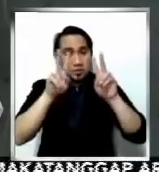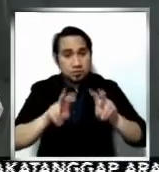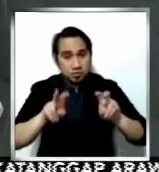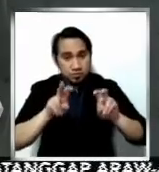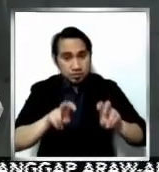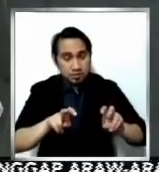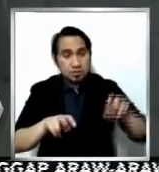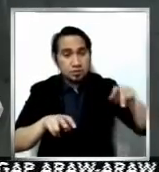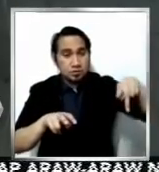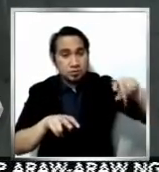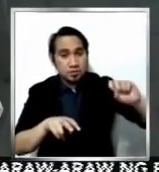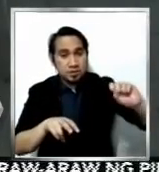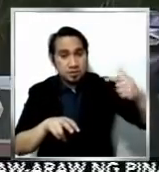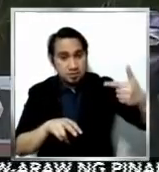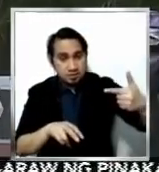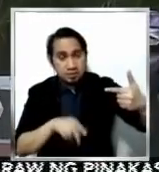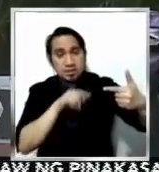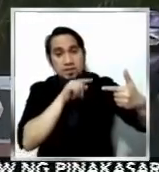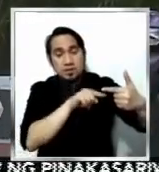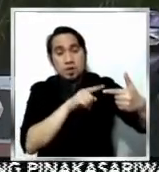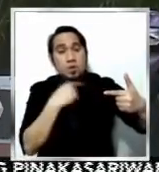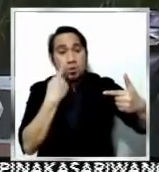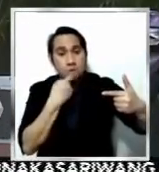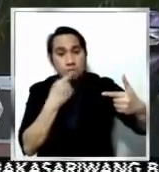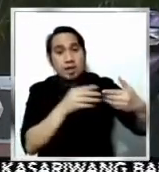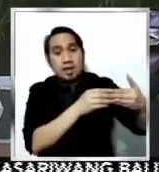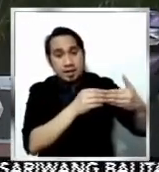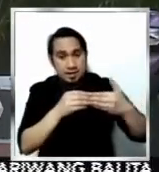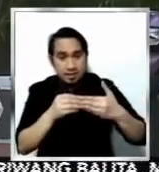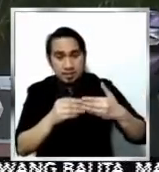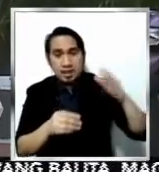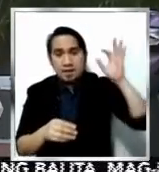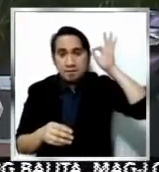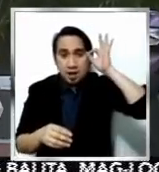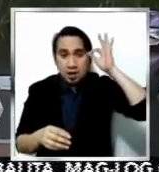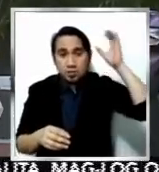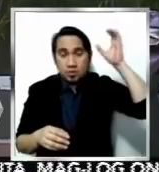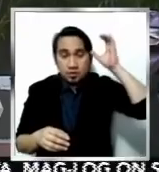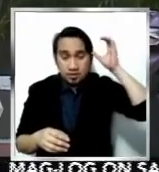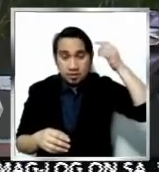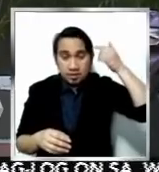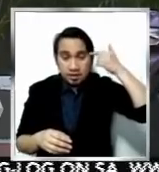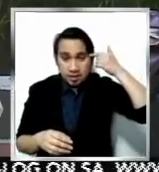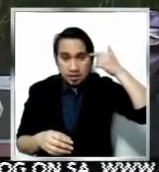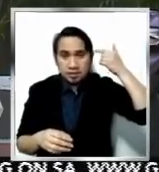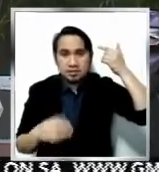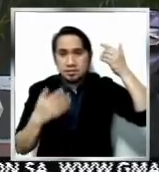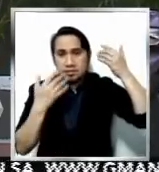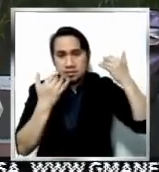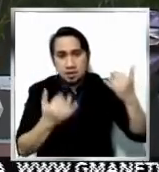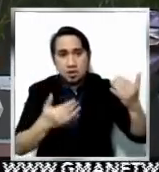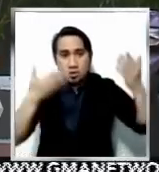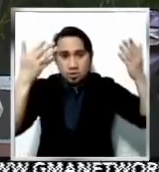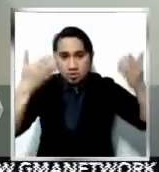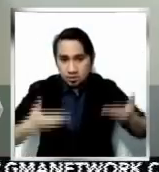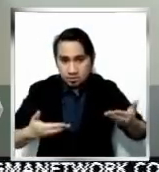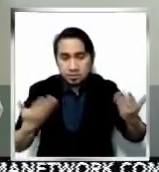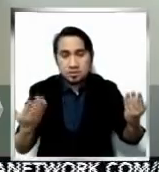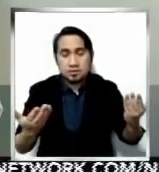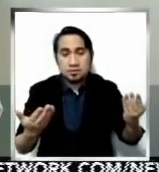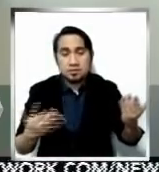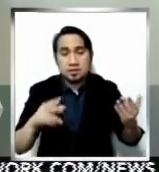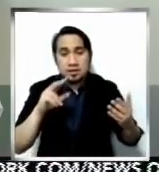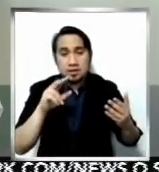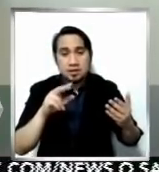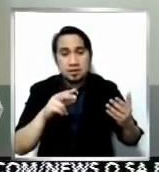na pangungunahan ni Lieutenant General Franco Gacal. Welcome naman daw ang gagawing imbestigasyon ng NBI. The fact